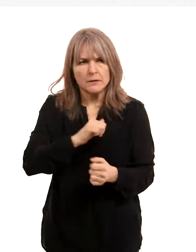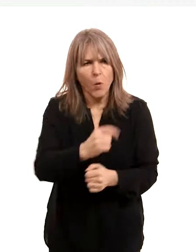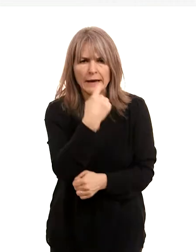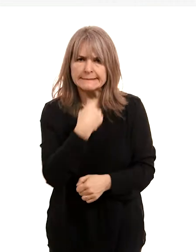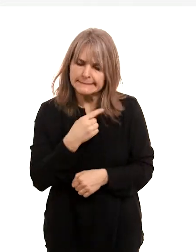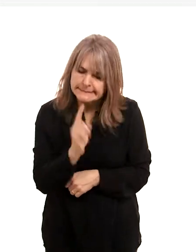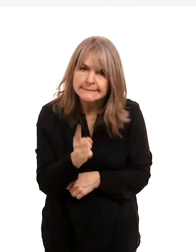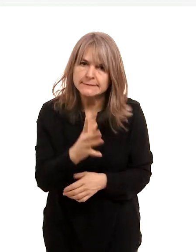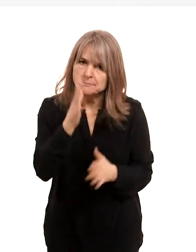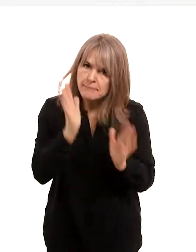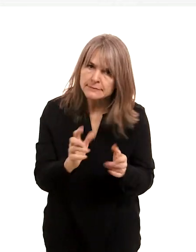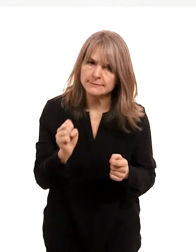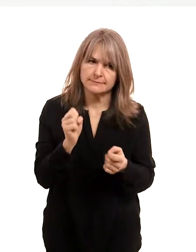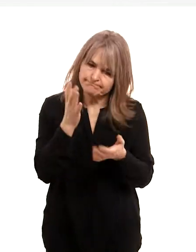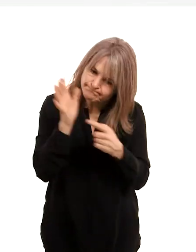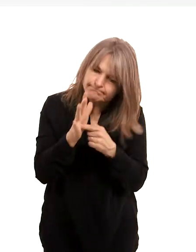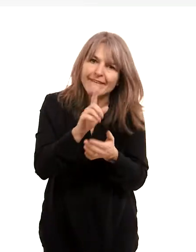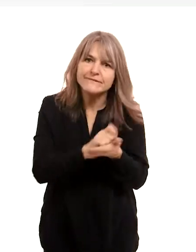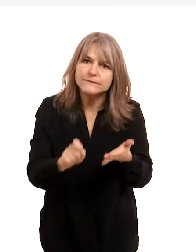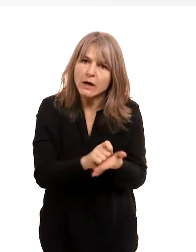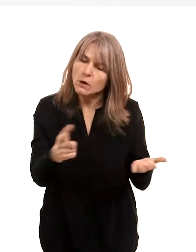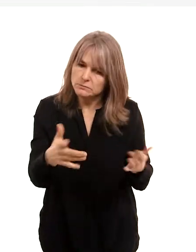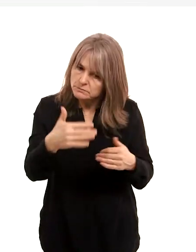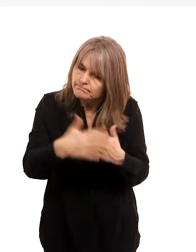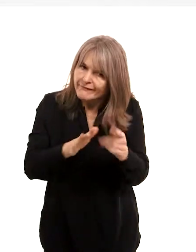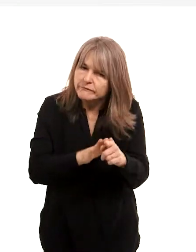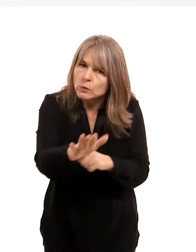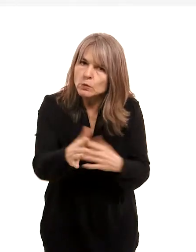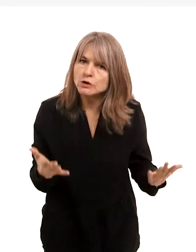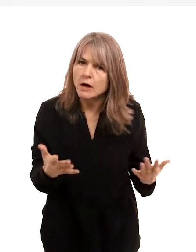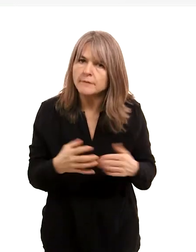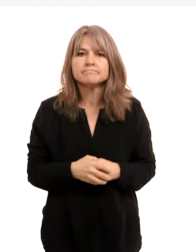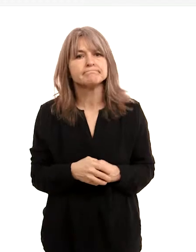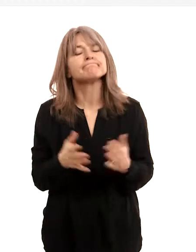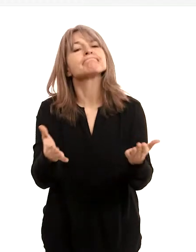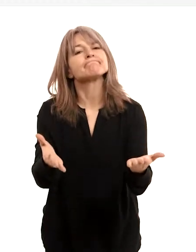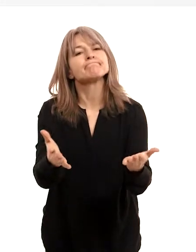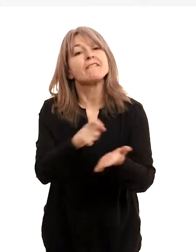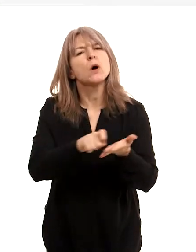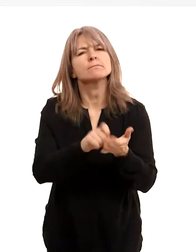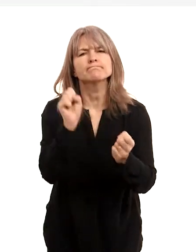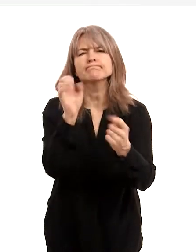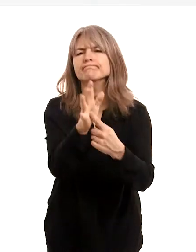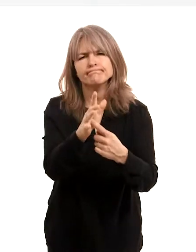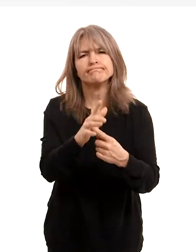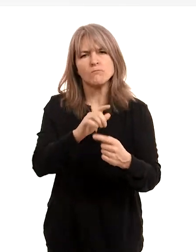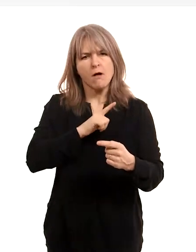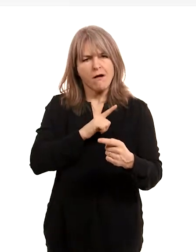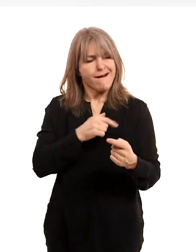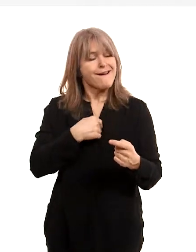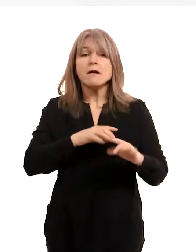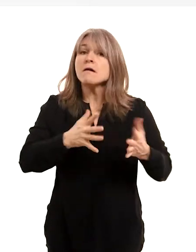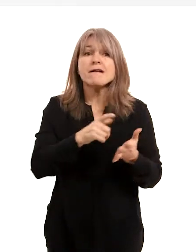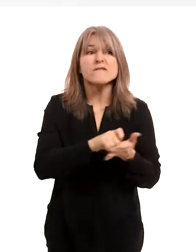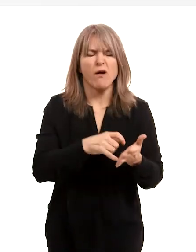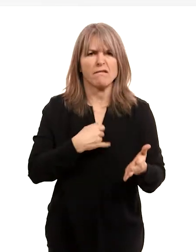oherwydd dwi'n teimlo fysa'n rhwg ar naes yn i ddim, oherwydd sy'n ni allan cyntaf i gwyno os oes yna rhywbeth yn